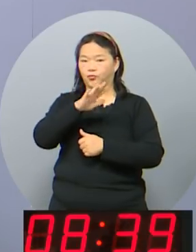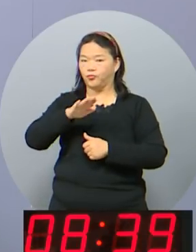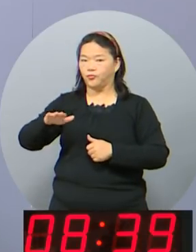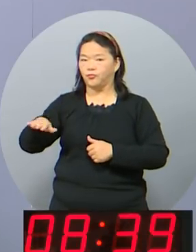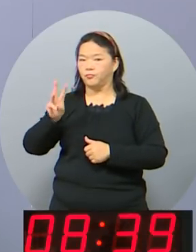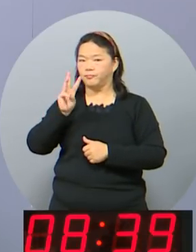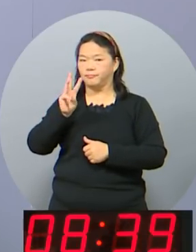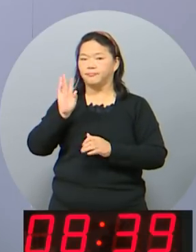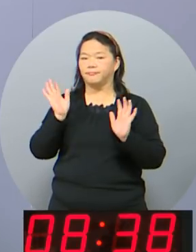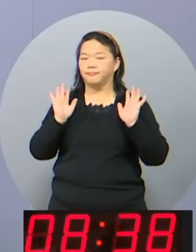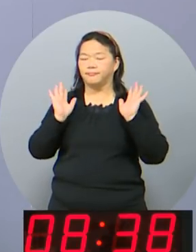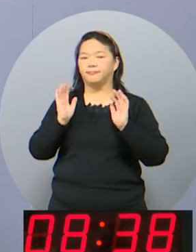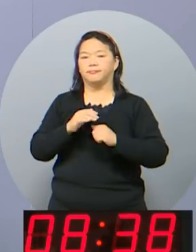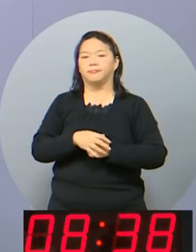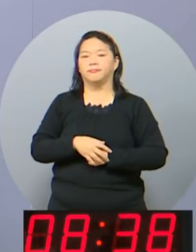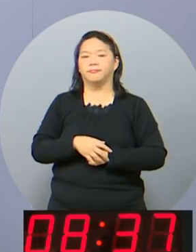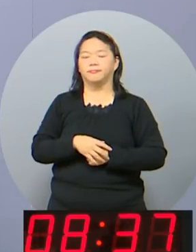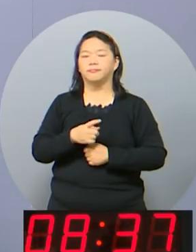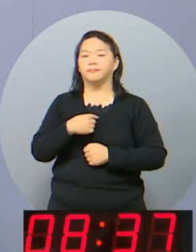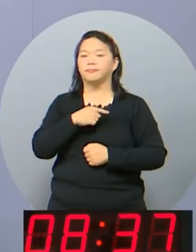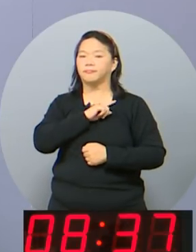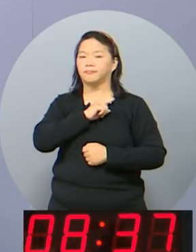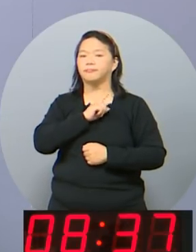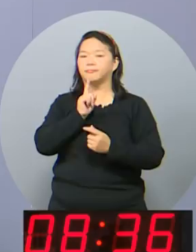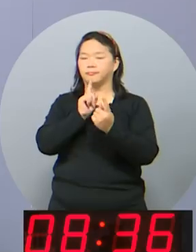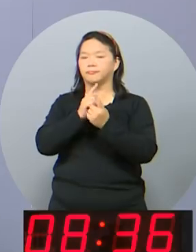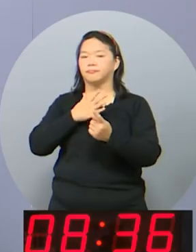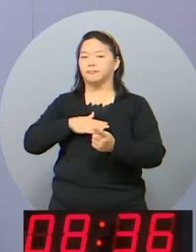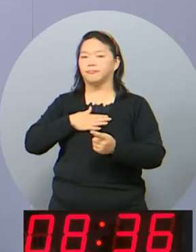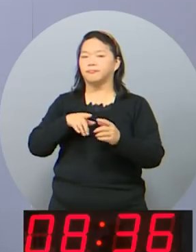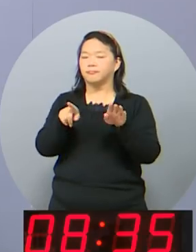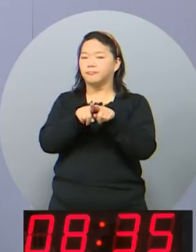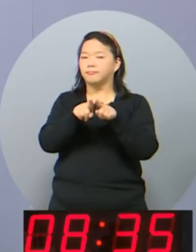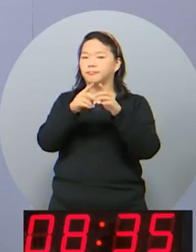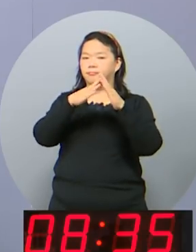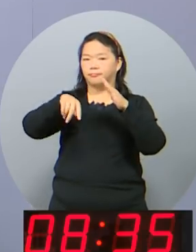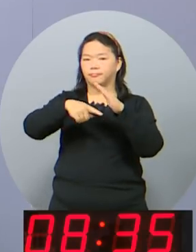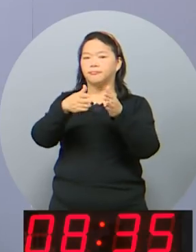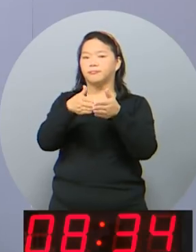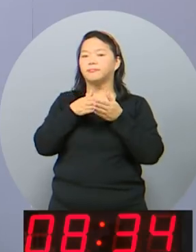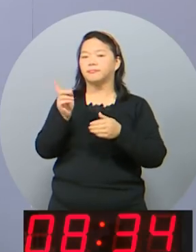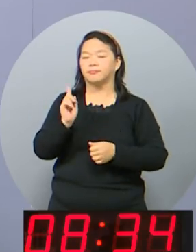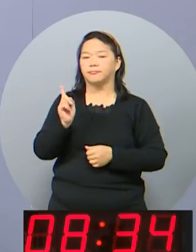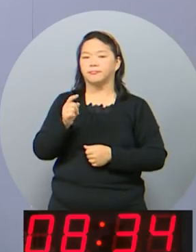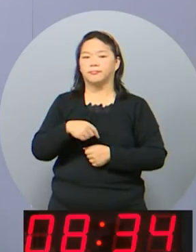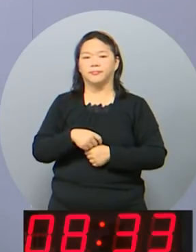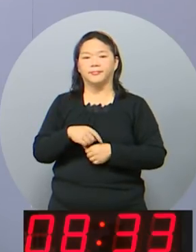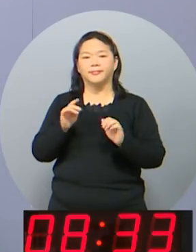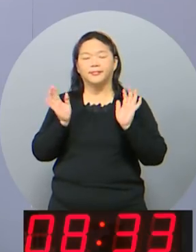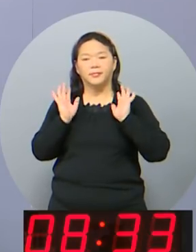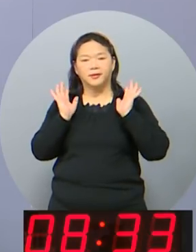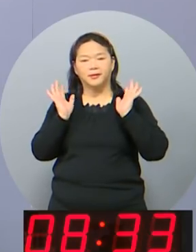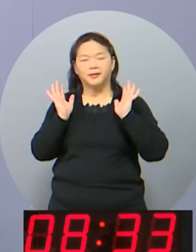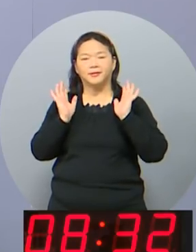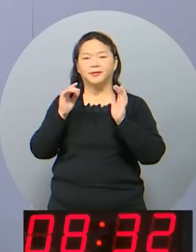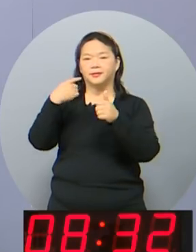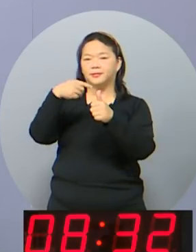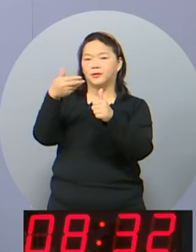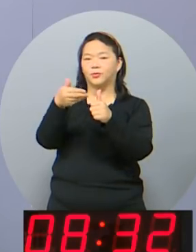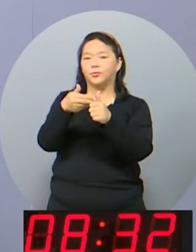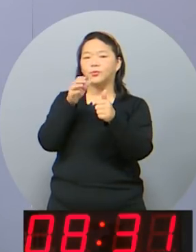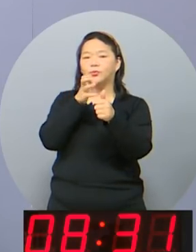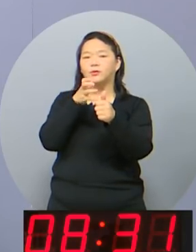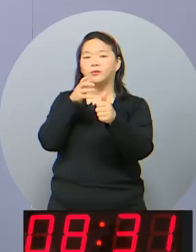这三个小孩，所以呢，我了解现在一般家庭的一个需要，小孩子的这个教育的问